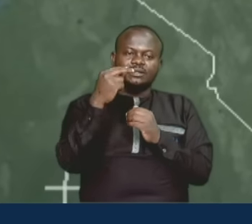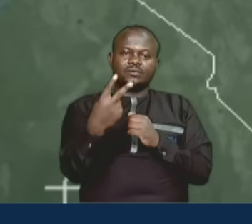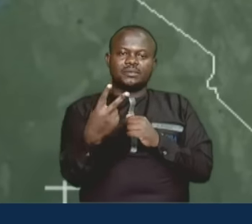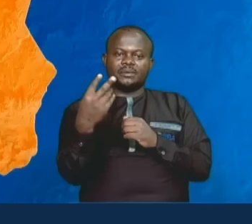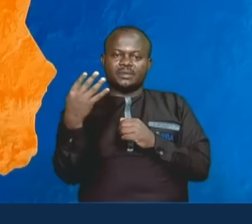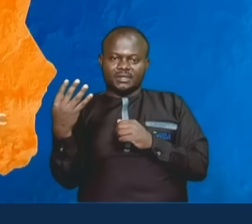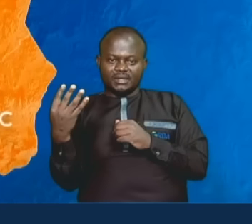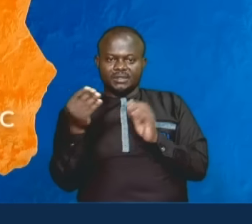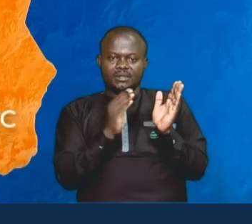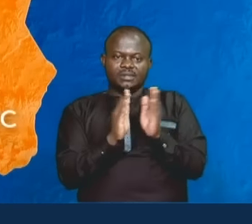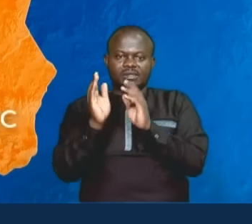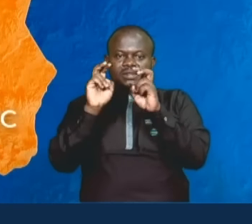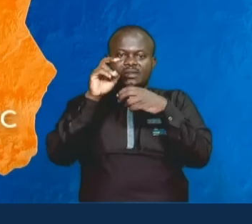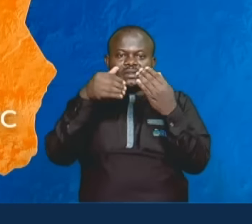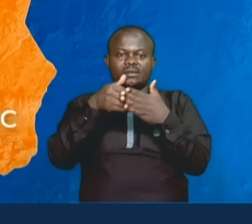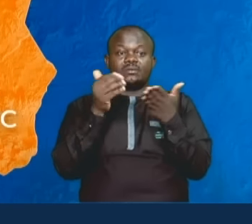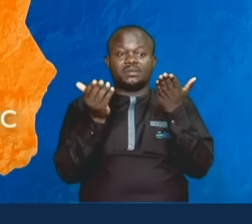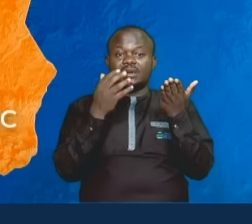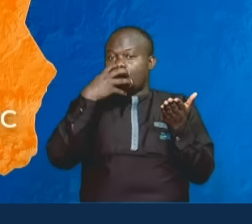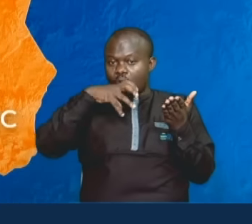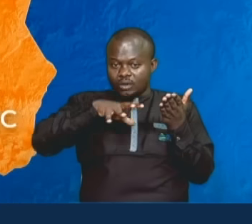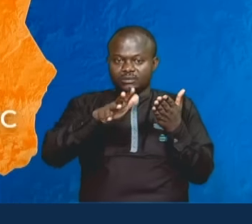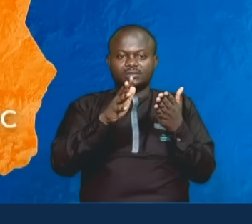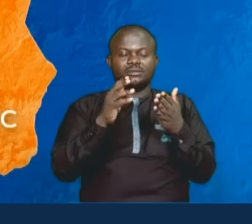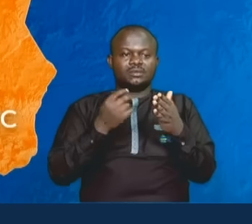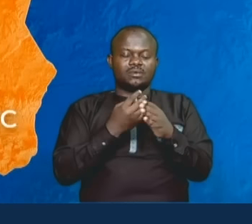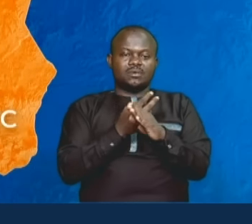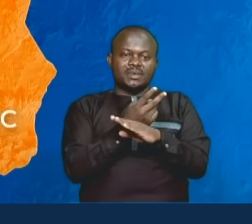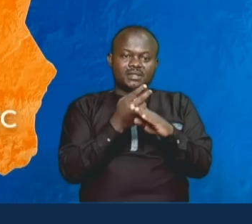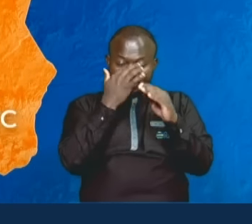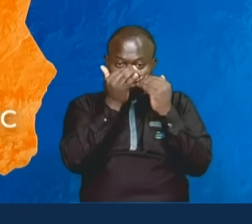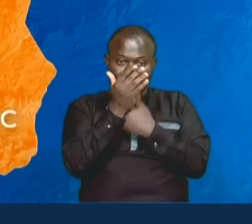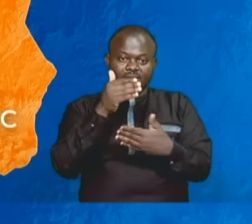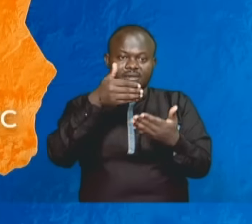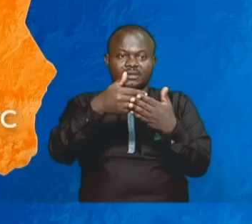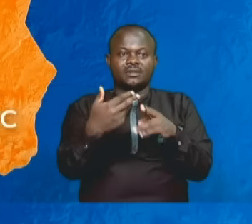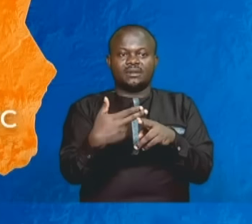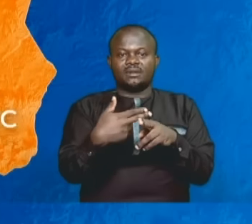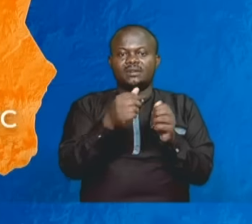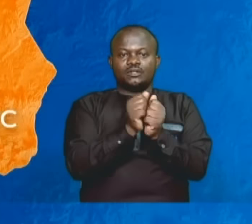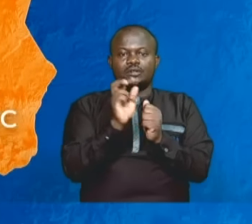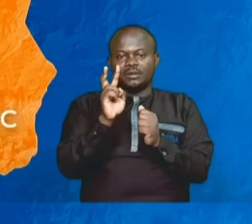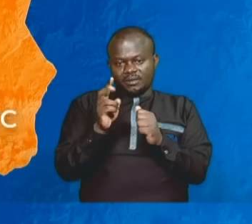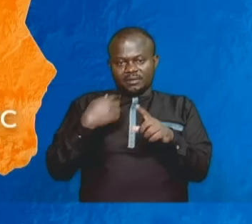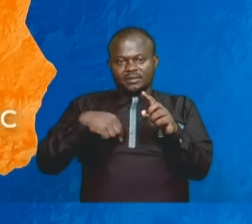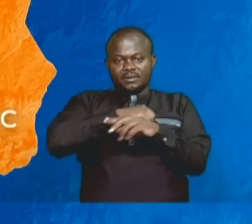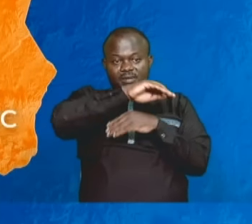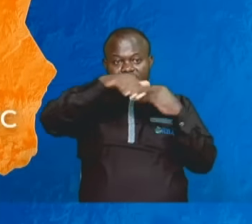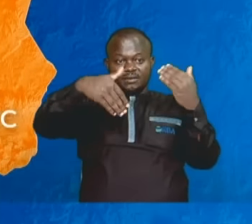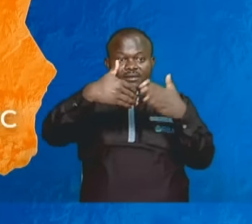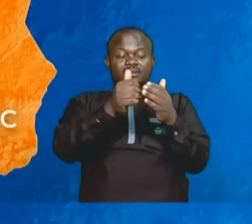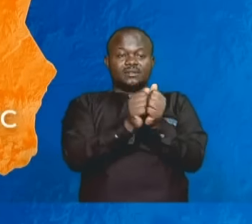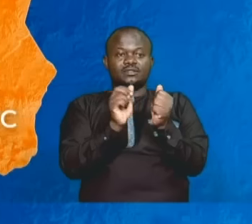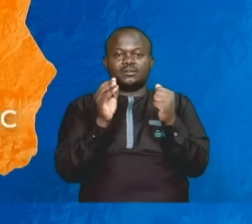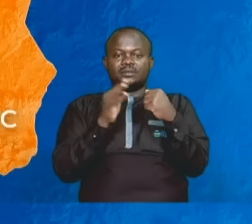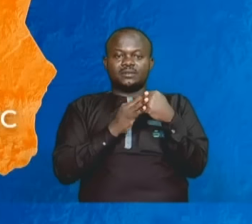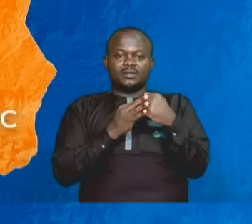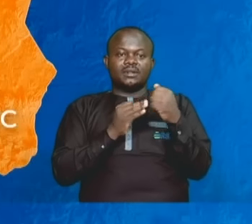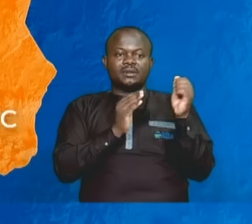24 turateganya yuko igipimo cy'ubushyuhe ku masaha ya mitondo kizaba kiri hagati ya degrees Celsius 12 ndetse na degrees Celsius 18. Hateganyijwe